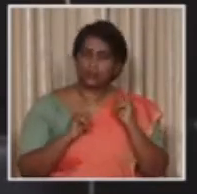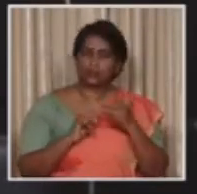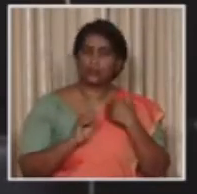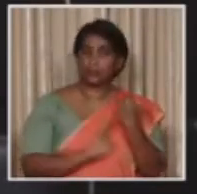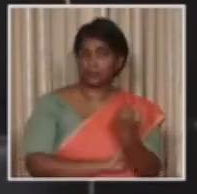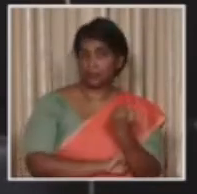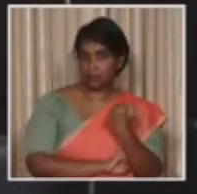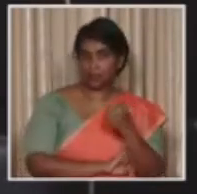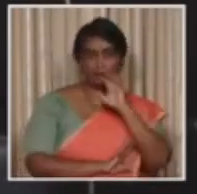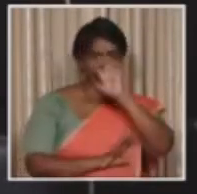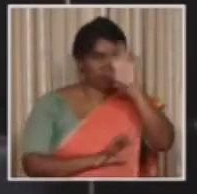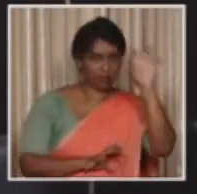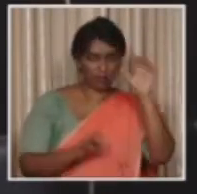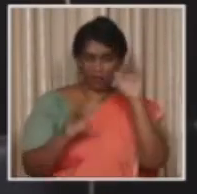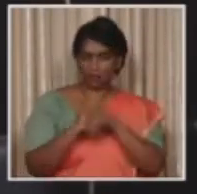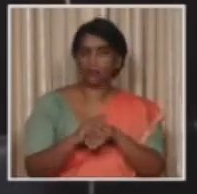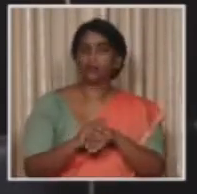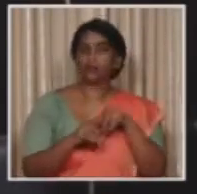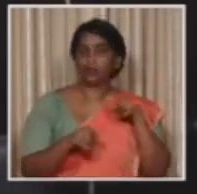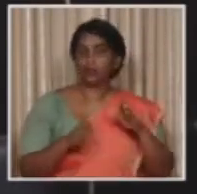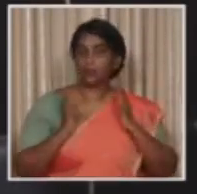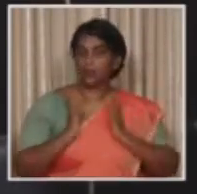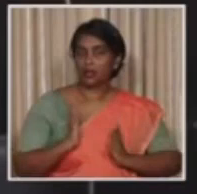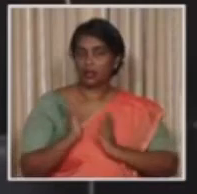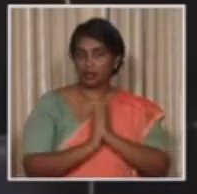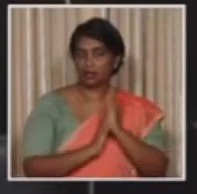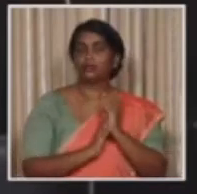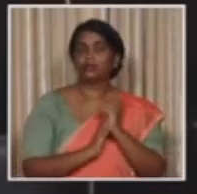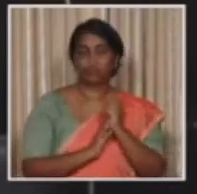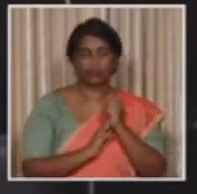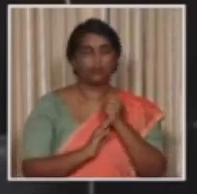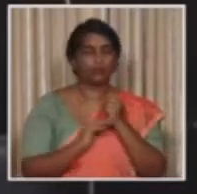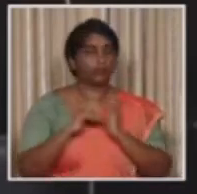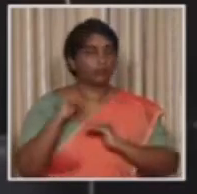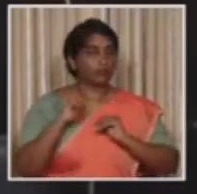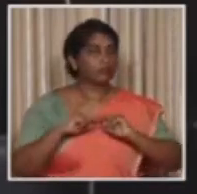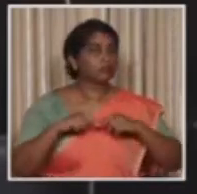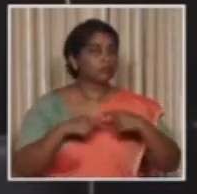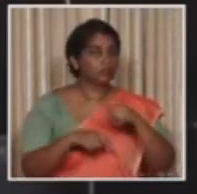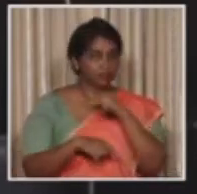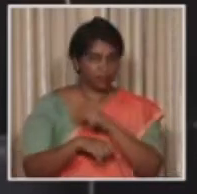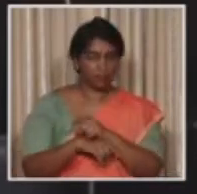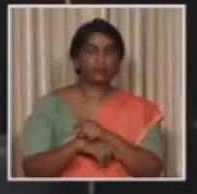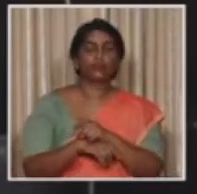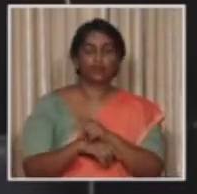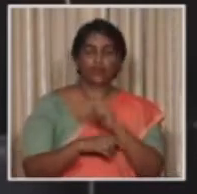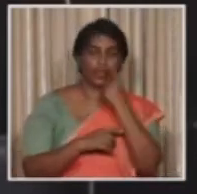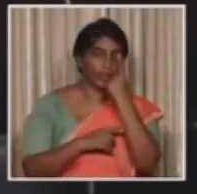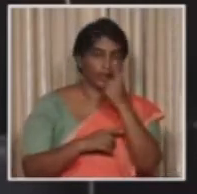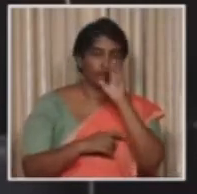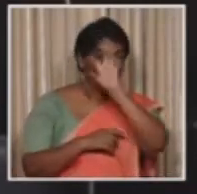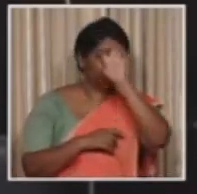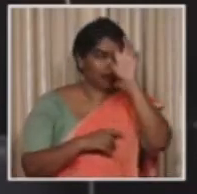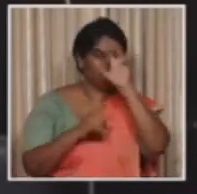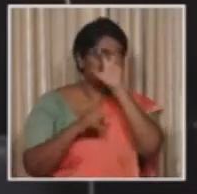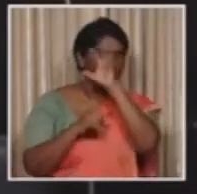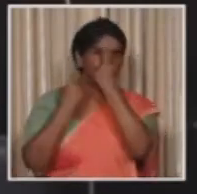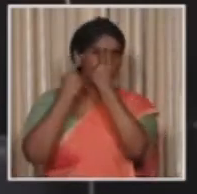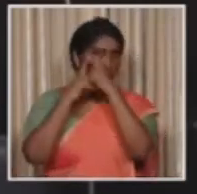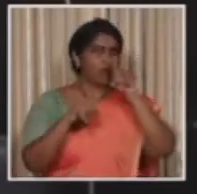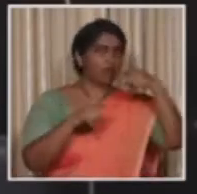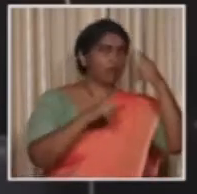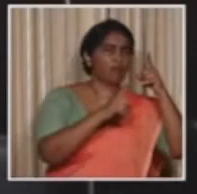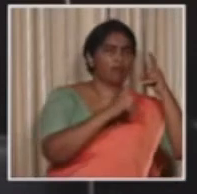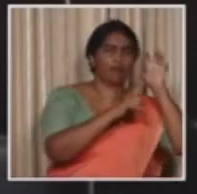බලගතු රටවල් තුළ මේ මානව හිමිකම් ක්‍රියාත්මක කිරීමේදී එක රටකට එක විදියකුත්